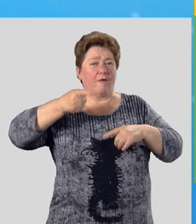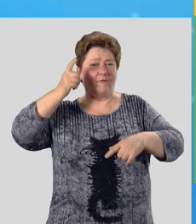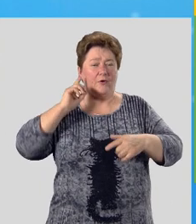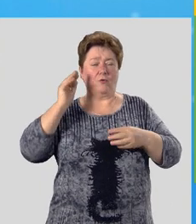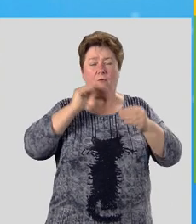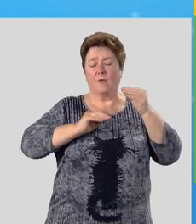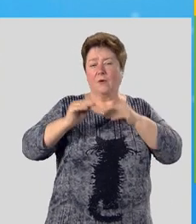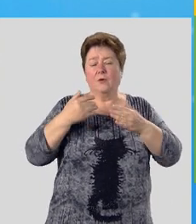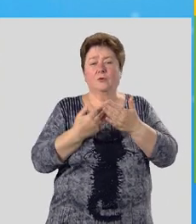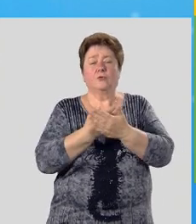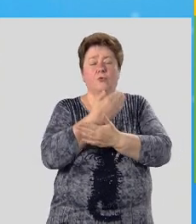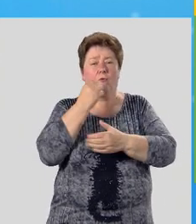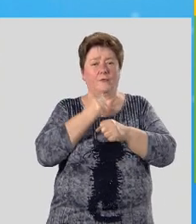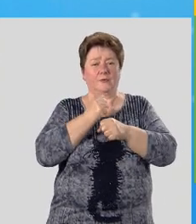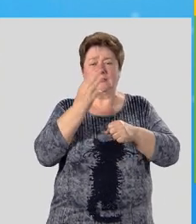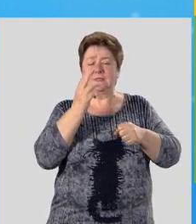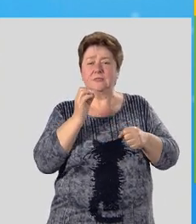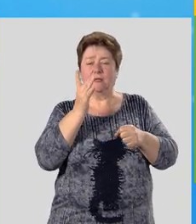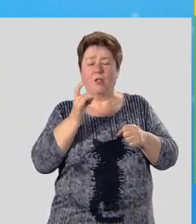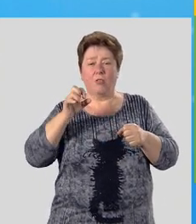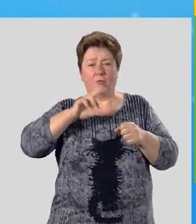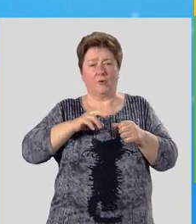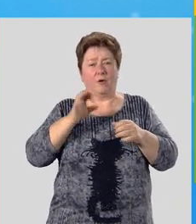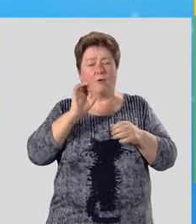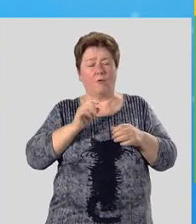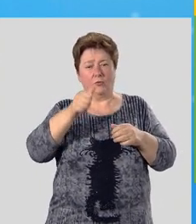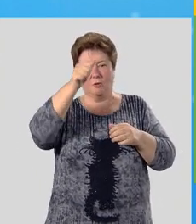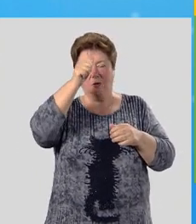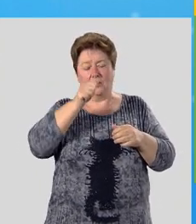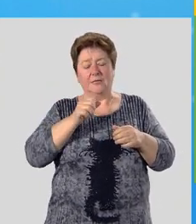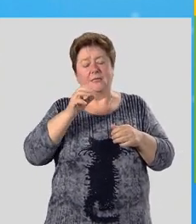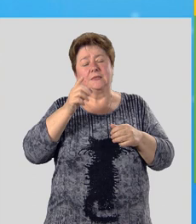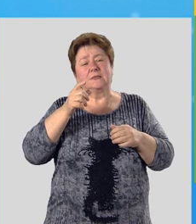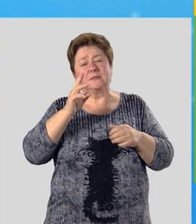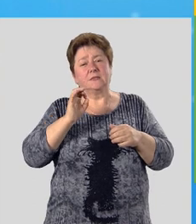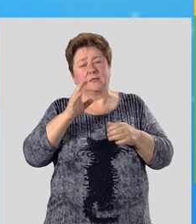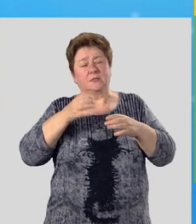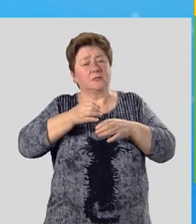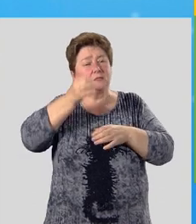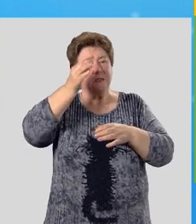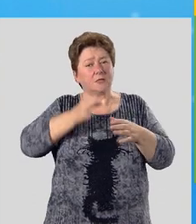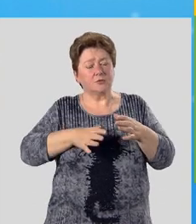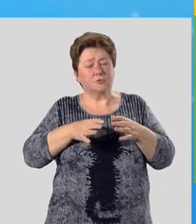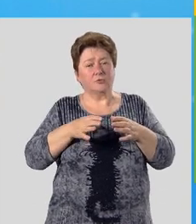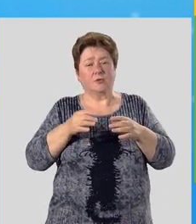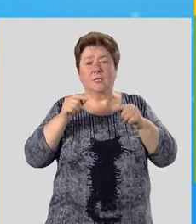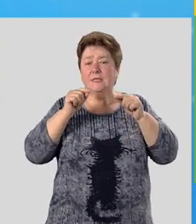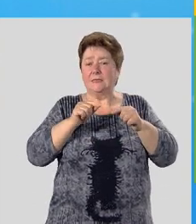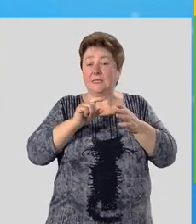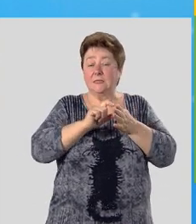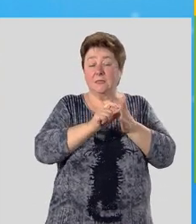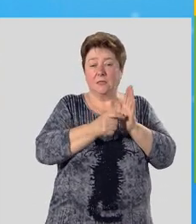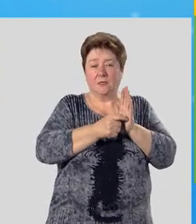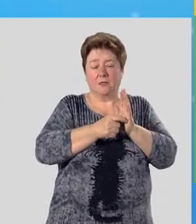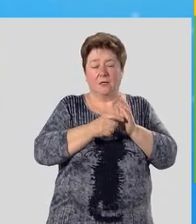новый раздел биологии – цитология, от греческого «китос» – сосуд. Здесь клетка